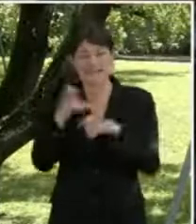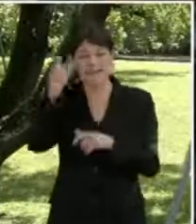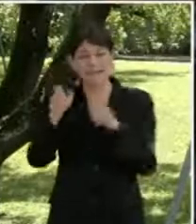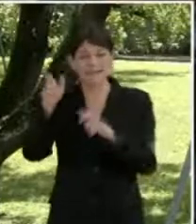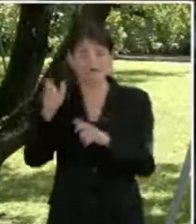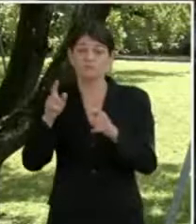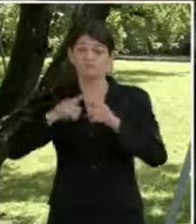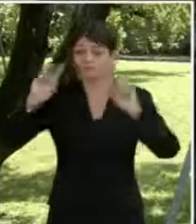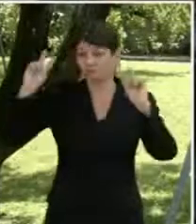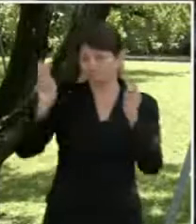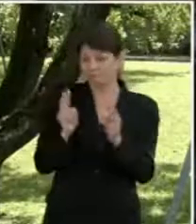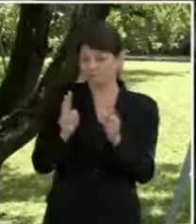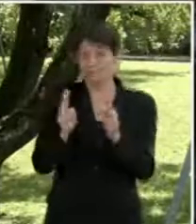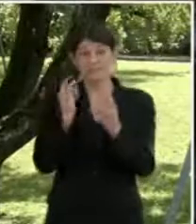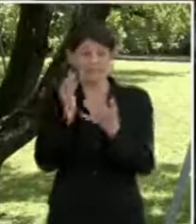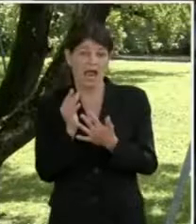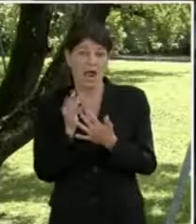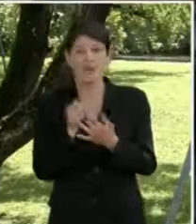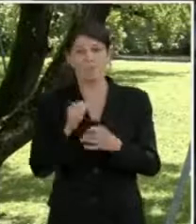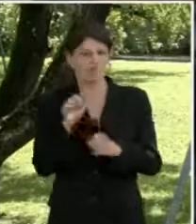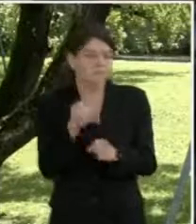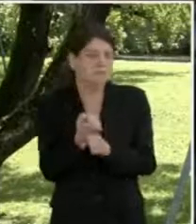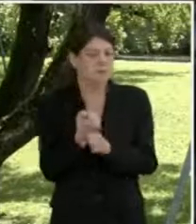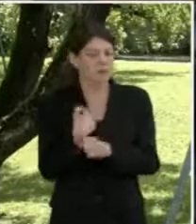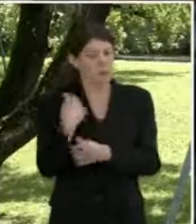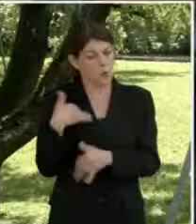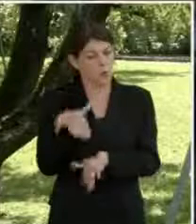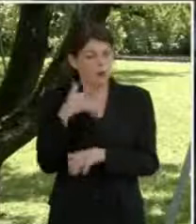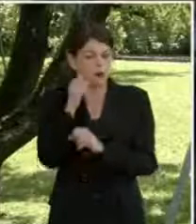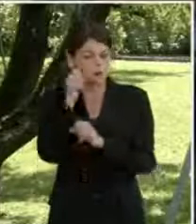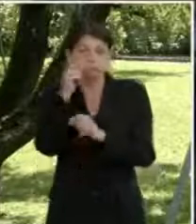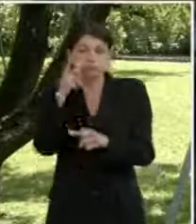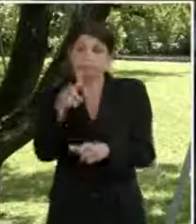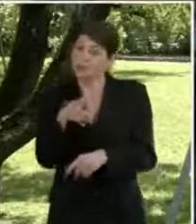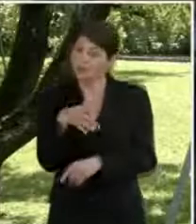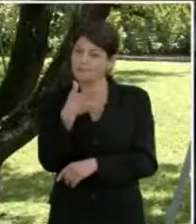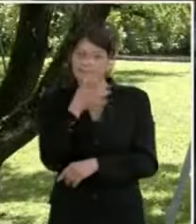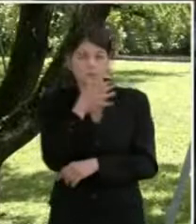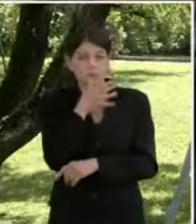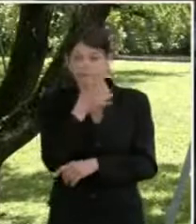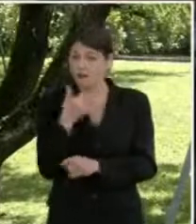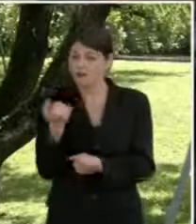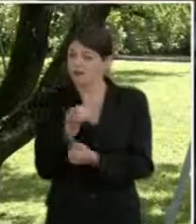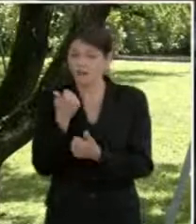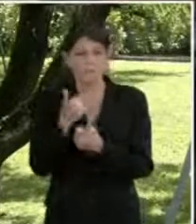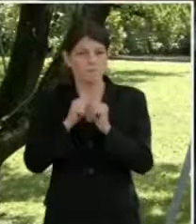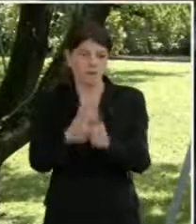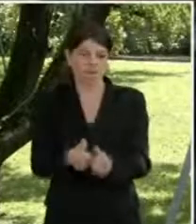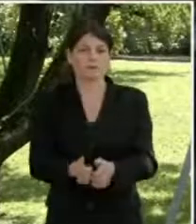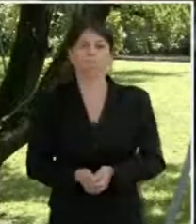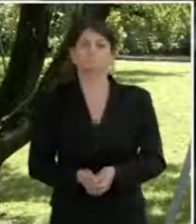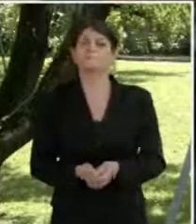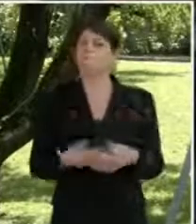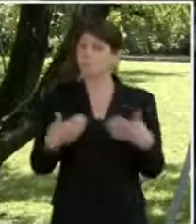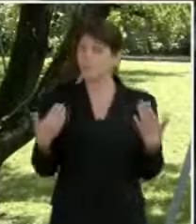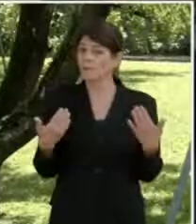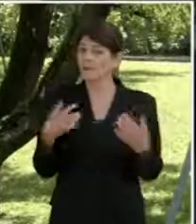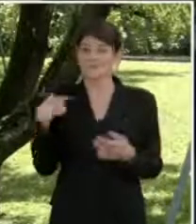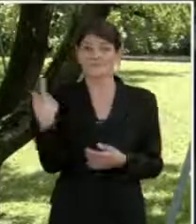einer reduzierten, aber nicht weniger eindrucksvollen musikalischen Begleitung statt.